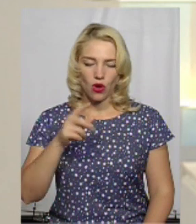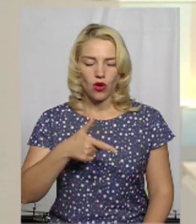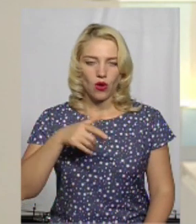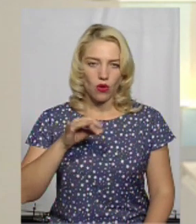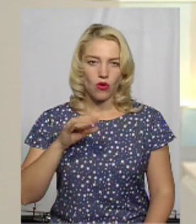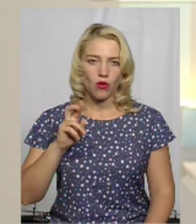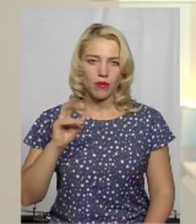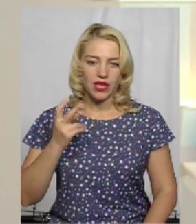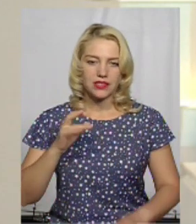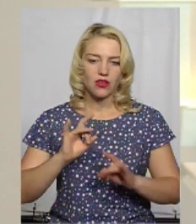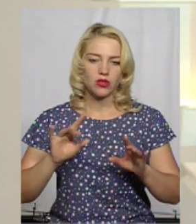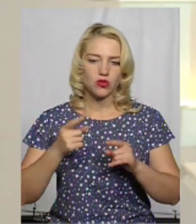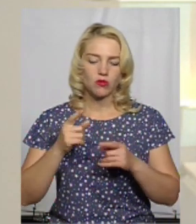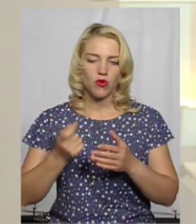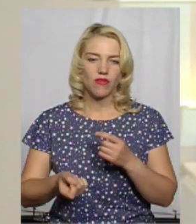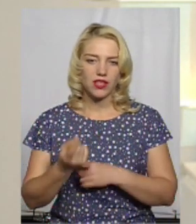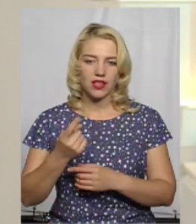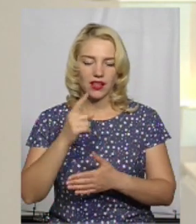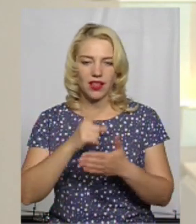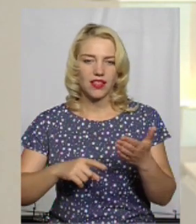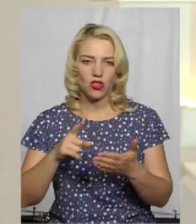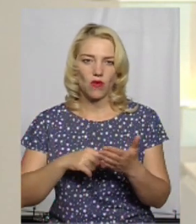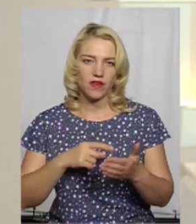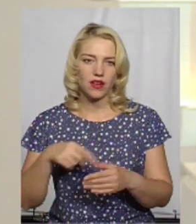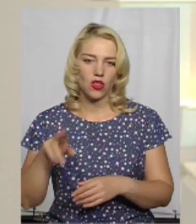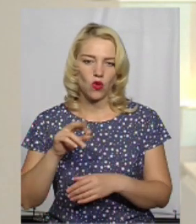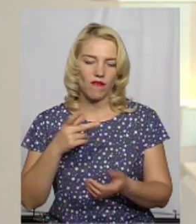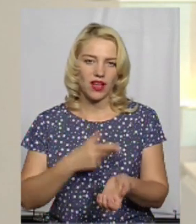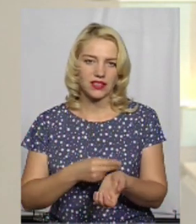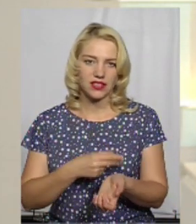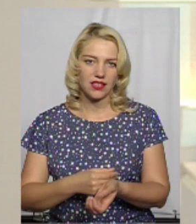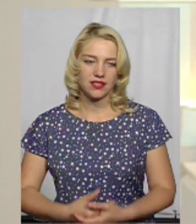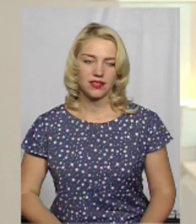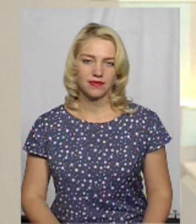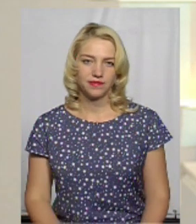розповіла, чому виникла недовіра до вакцинації. Дивимось.